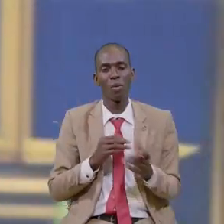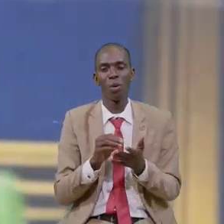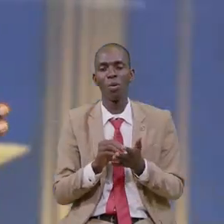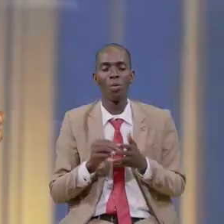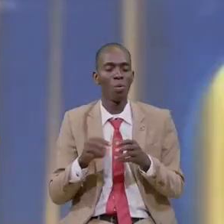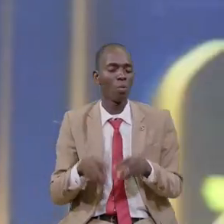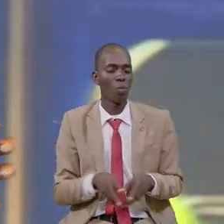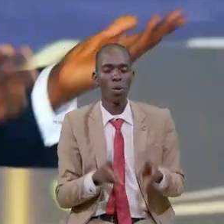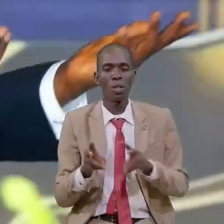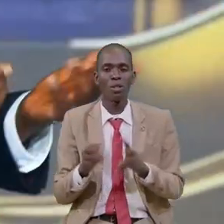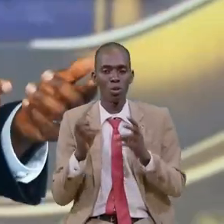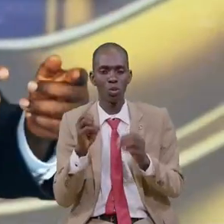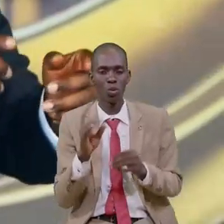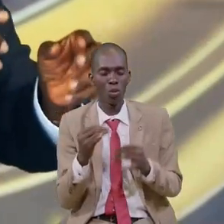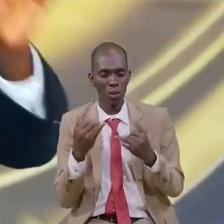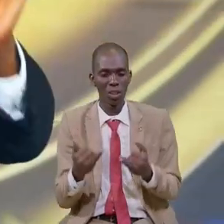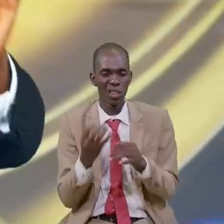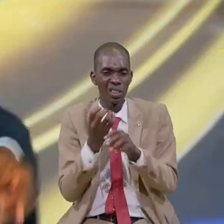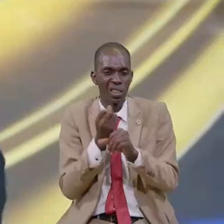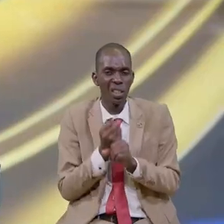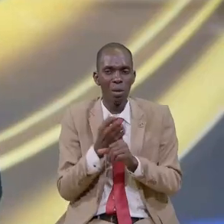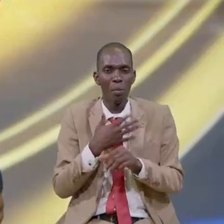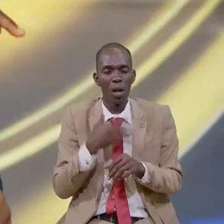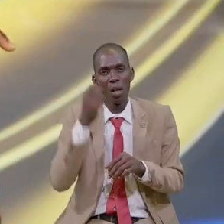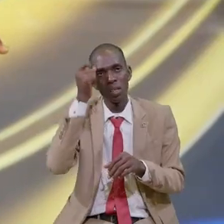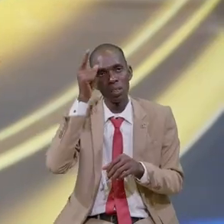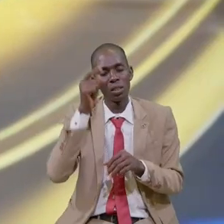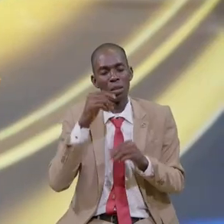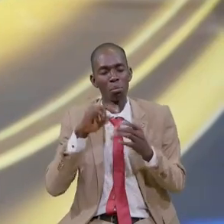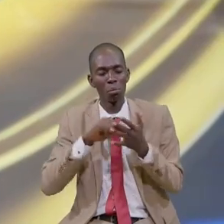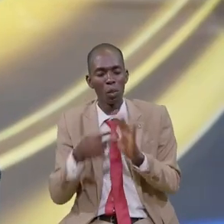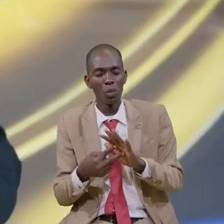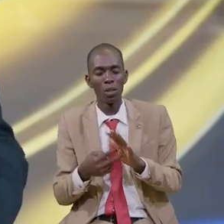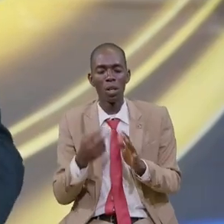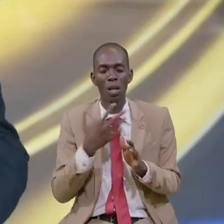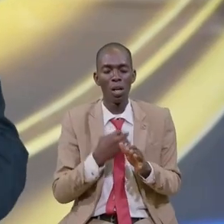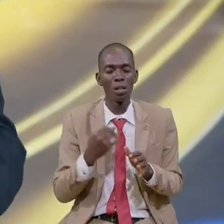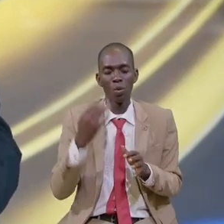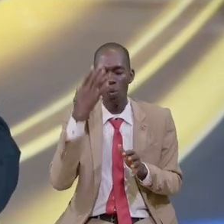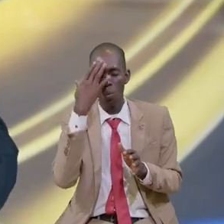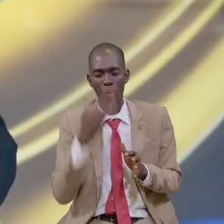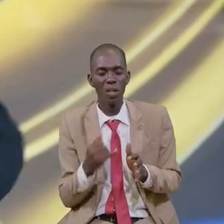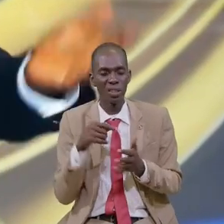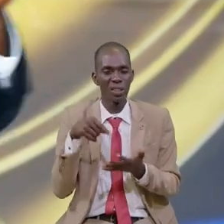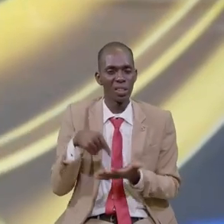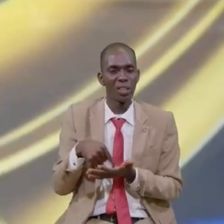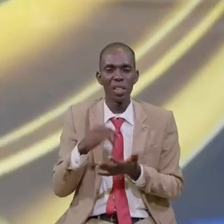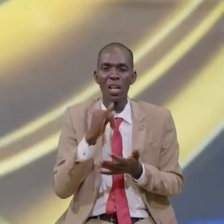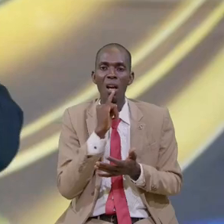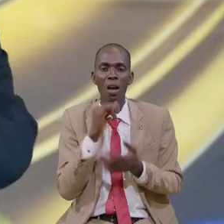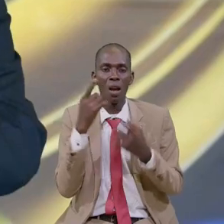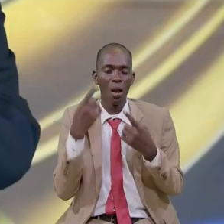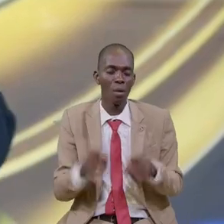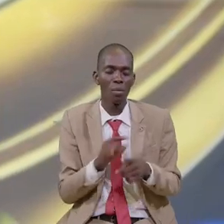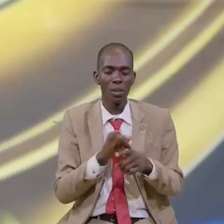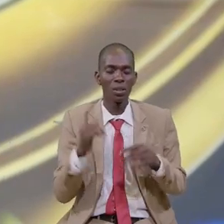volonté, recevez mes pensées, recevez ma compréhension, recevez mon but et comprenez pourquoi ce qui se passe, pourquoi ce